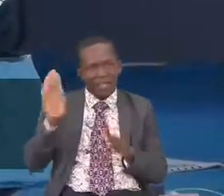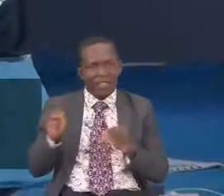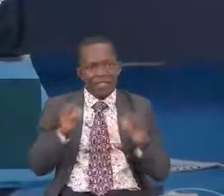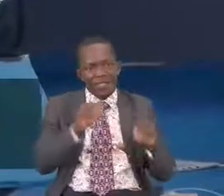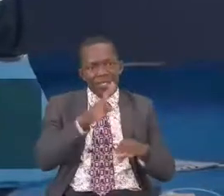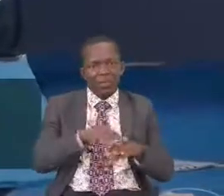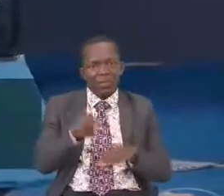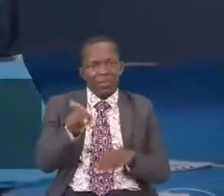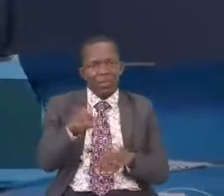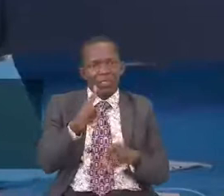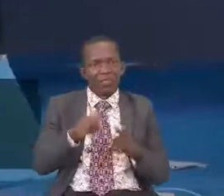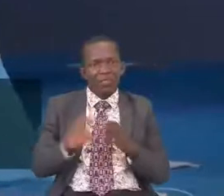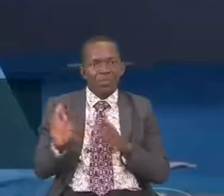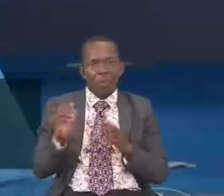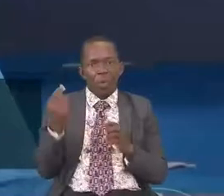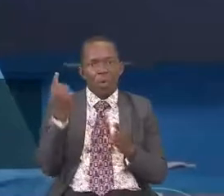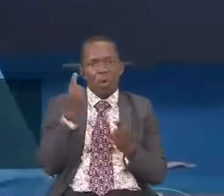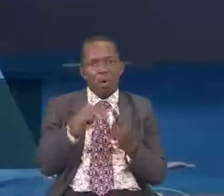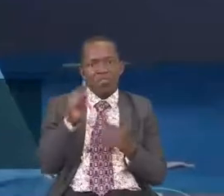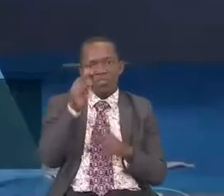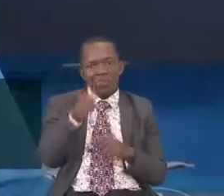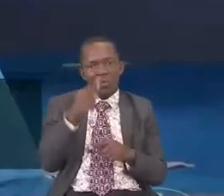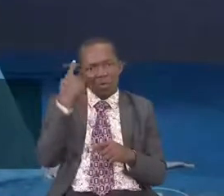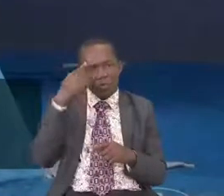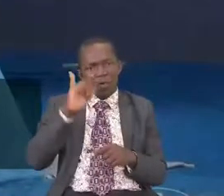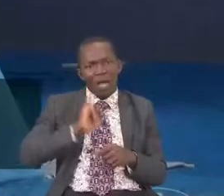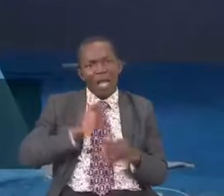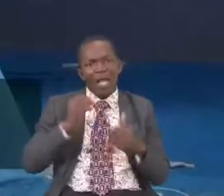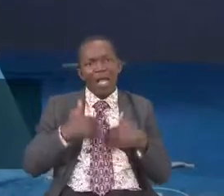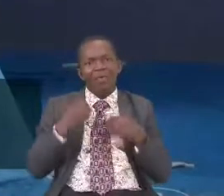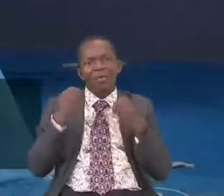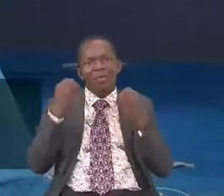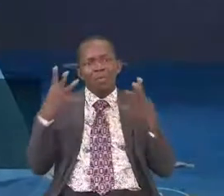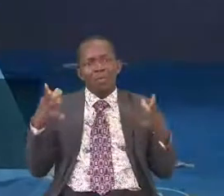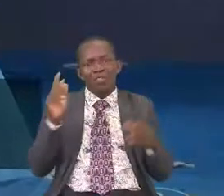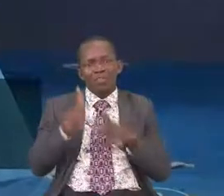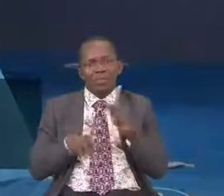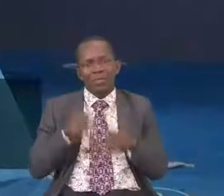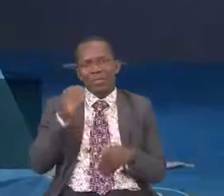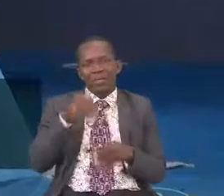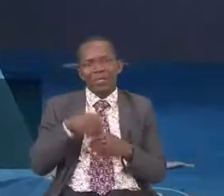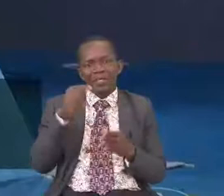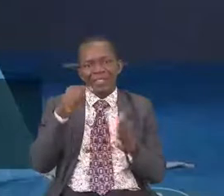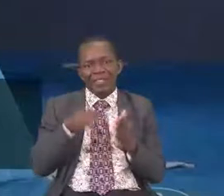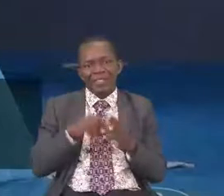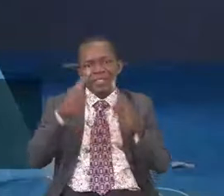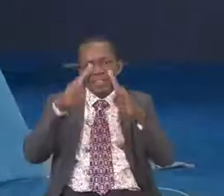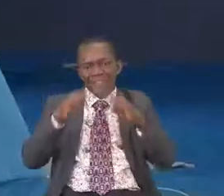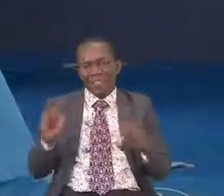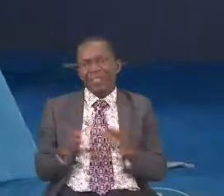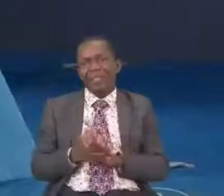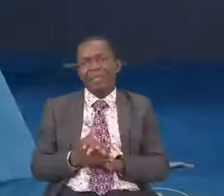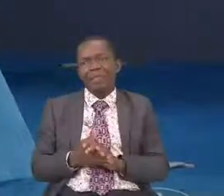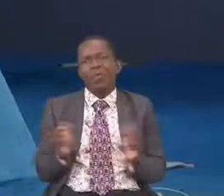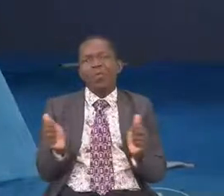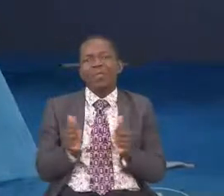mal. Parle, car j'ai un peuple nombreux dans cette ville. Avec cette promesse,